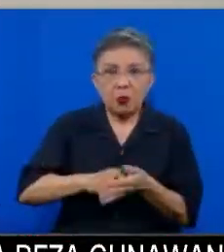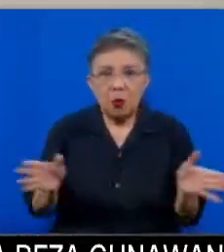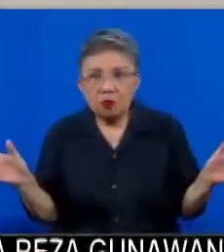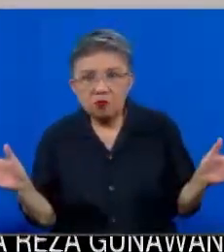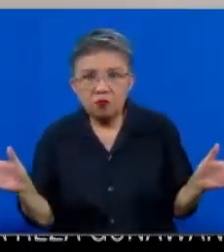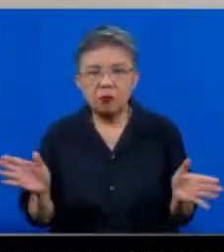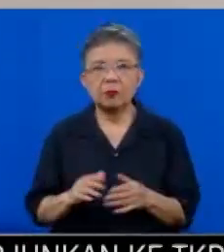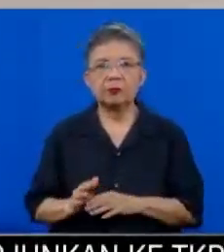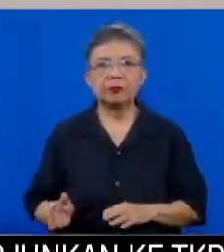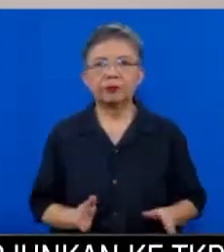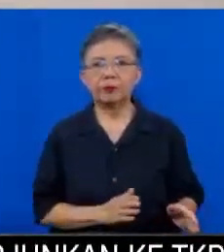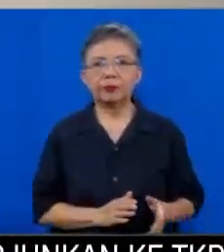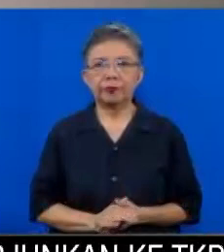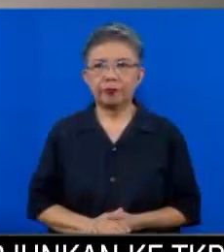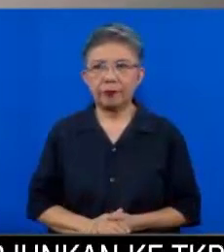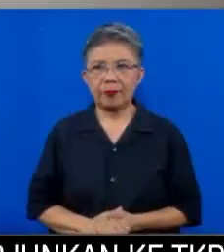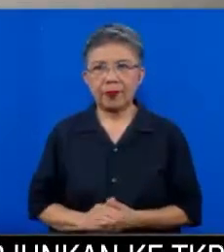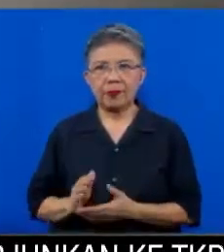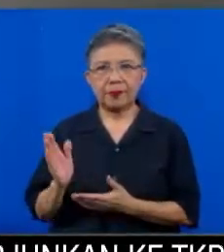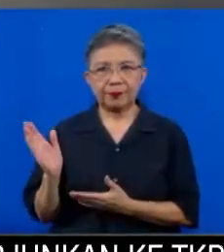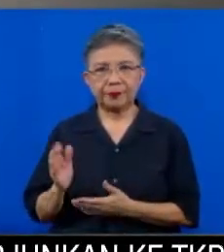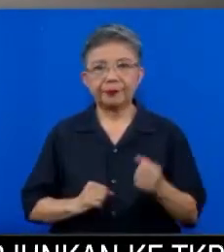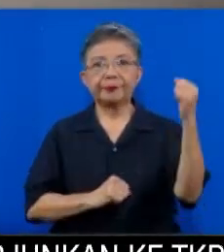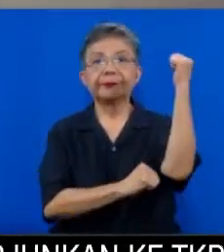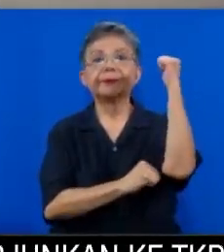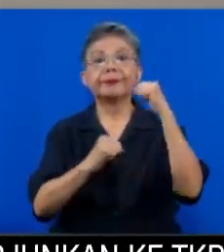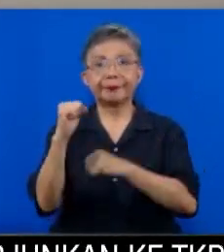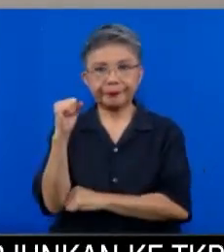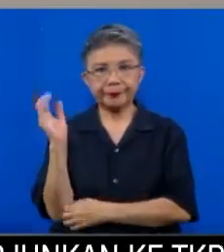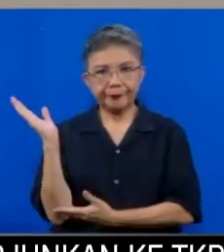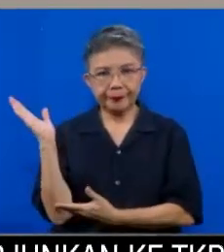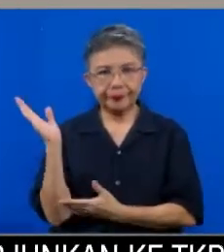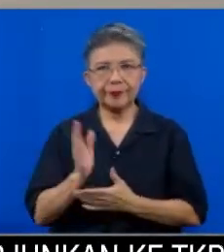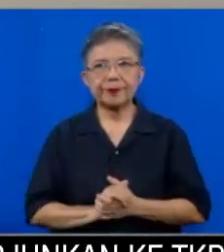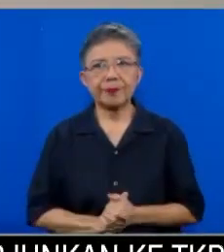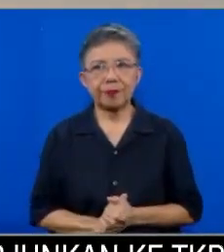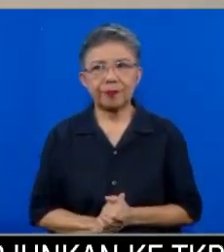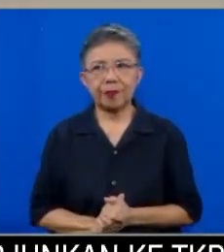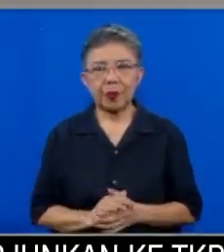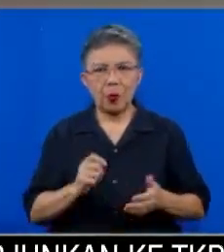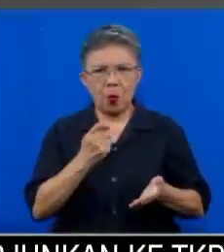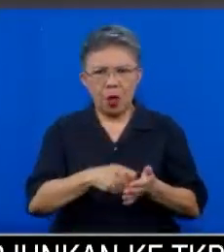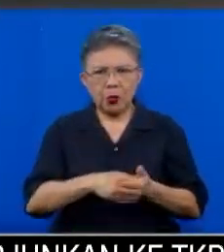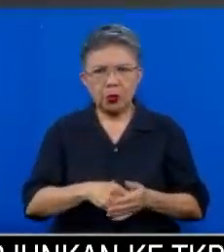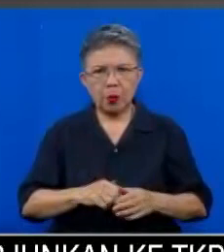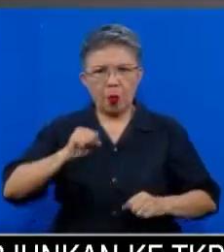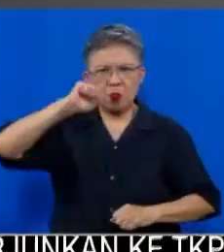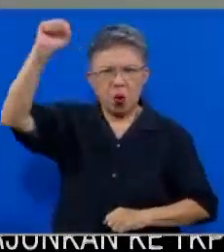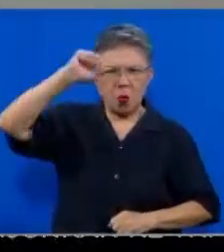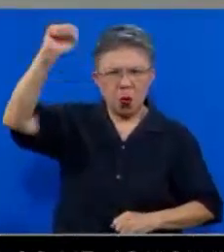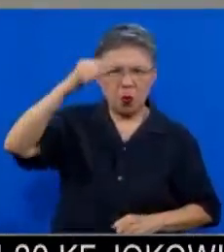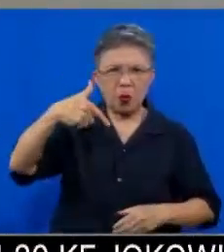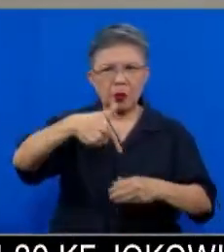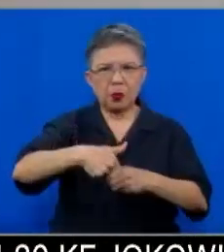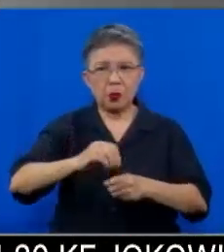Nah itulah Jokowi pengen ngomong ratusan mahasiswa yang sedang menggelar demo kenaikan